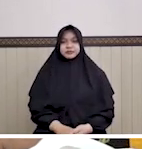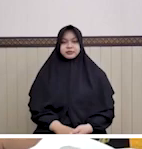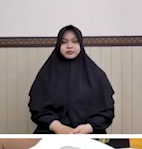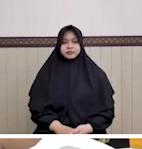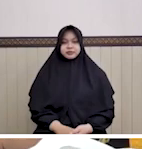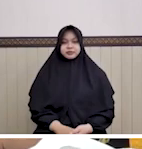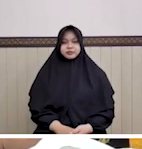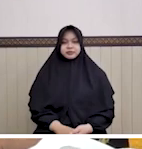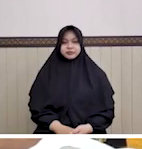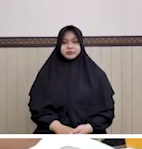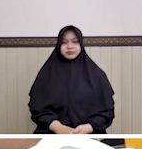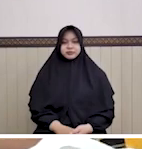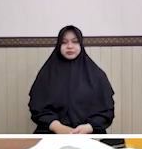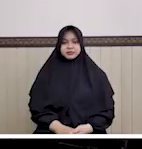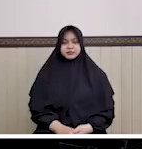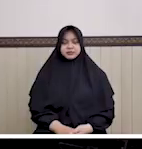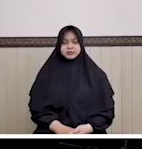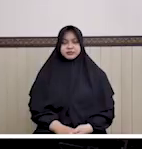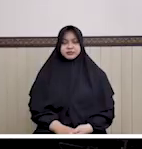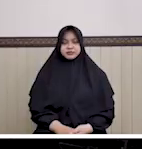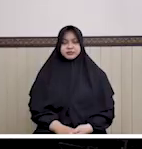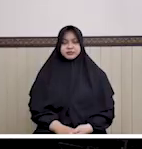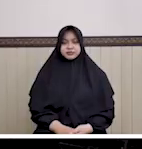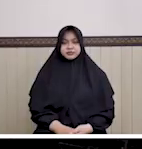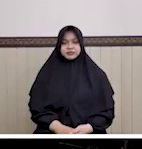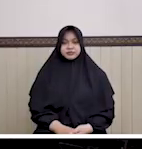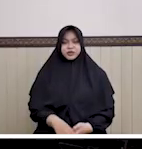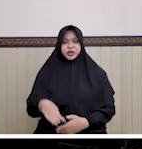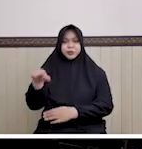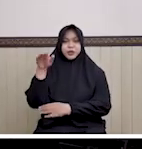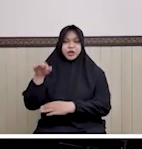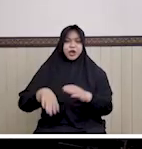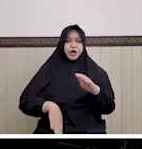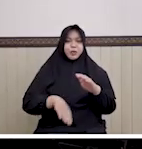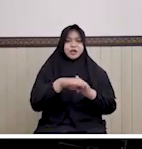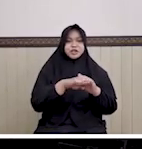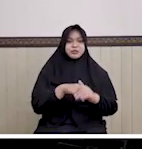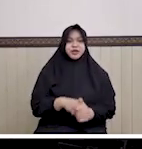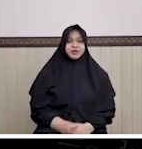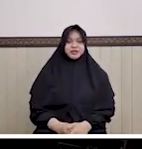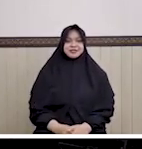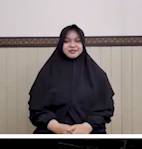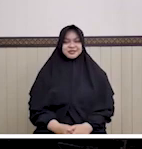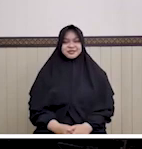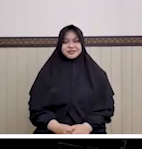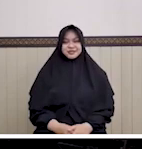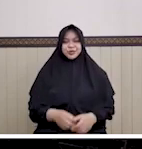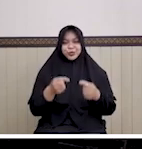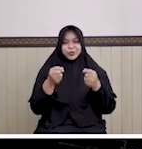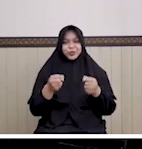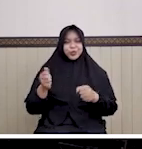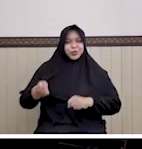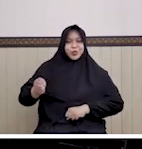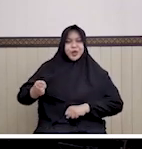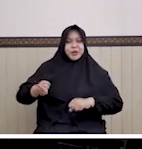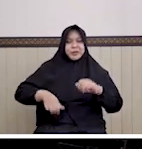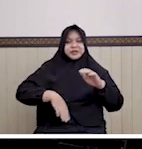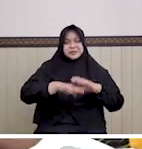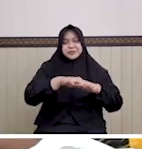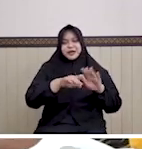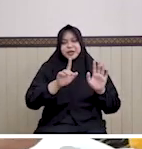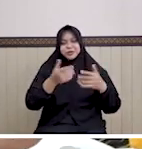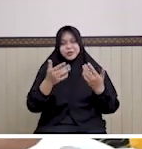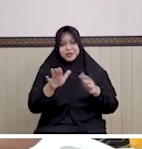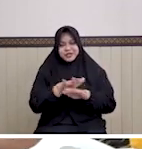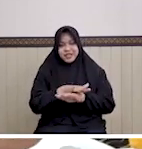tuh termasuk dengan bibit dana maksimal Parama Arta itu beler